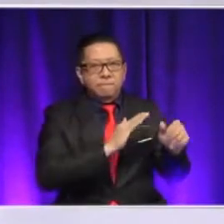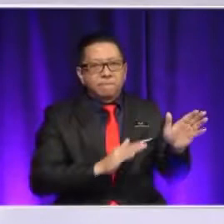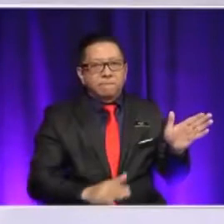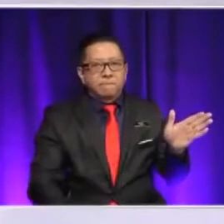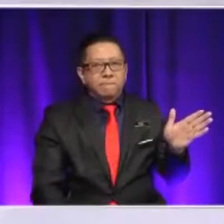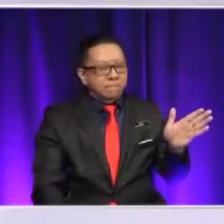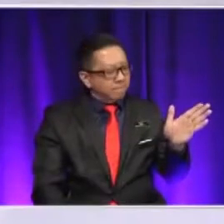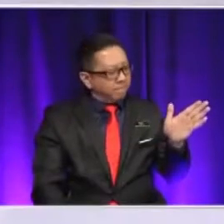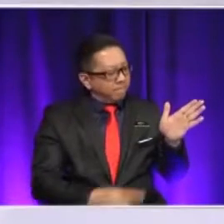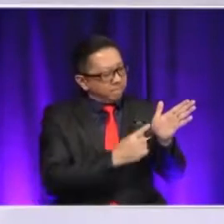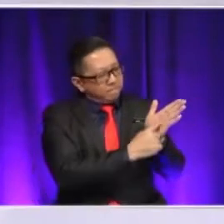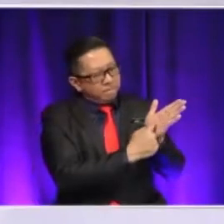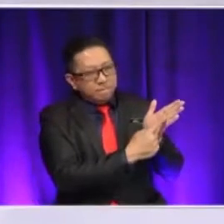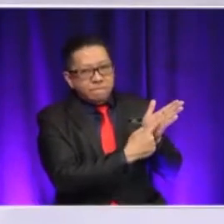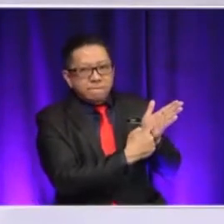seneng